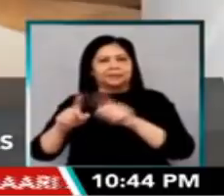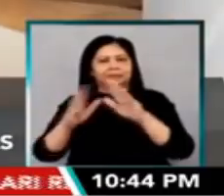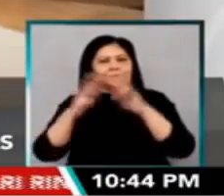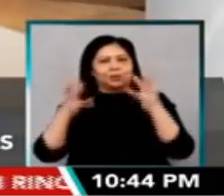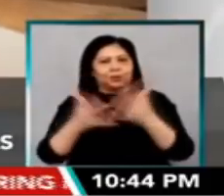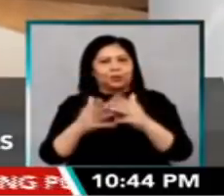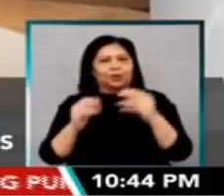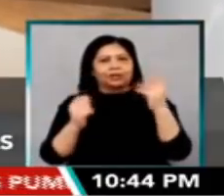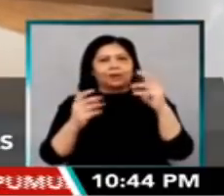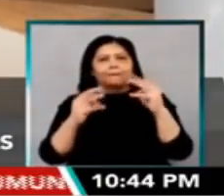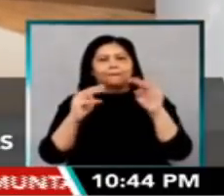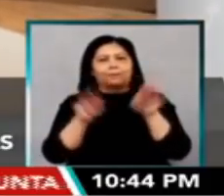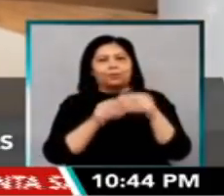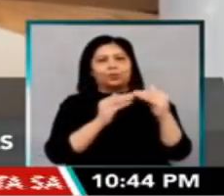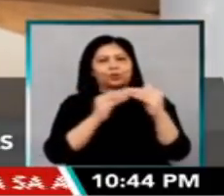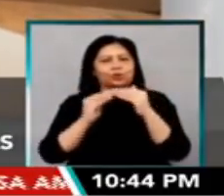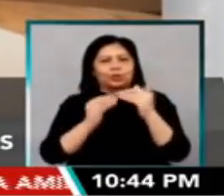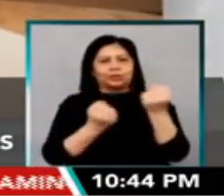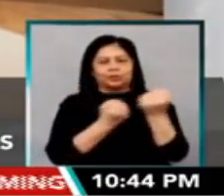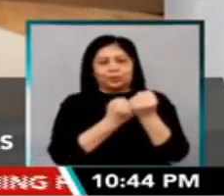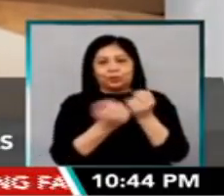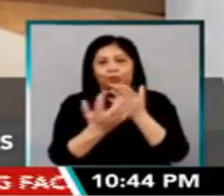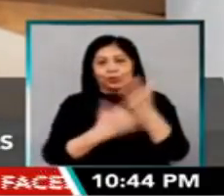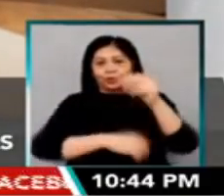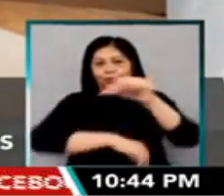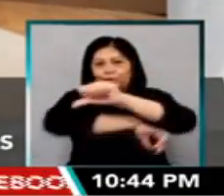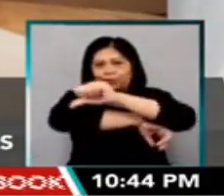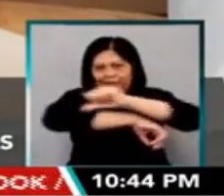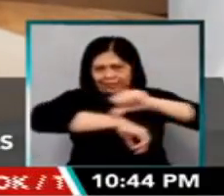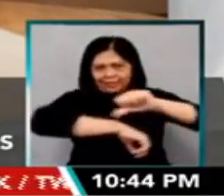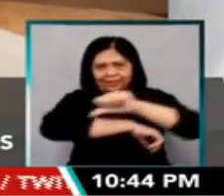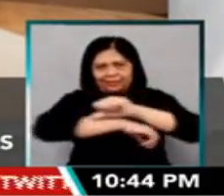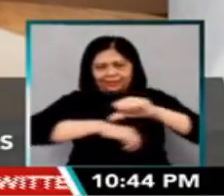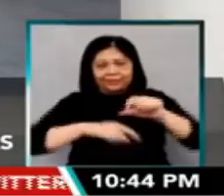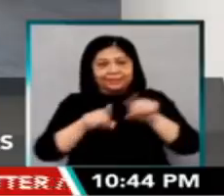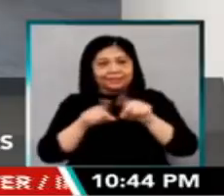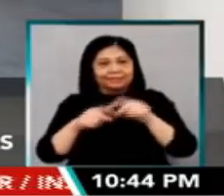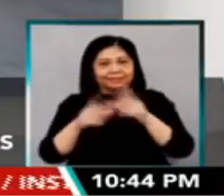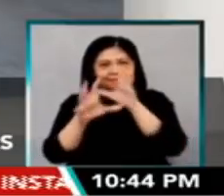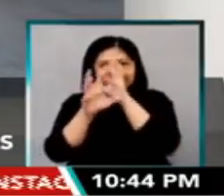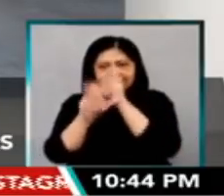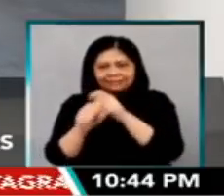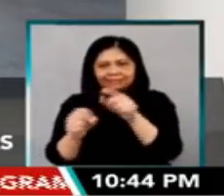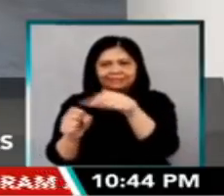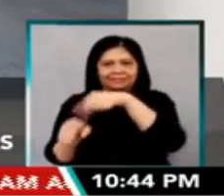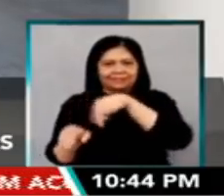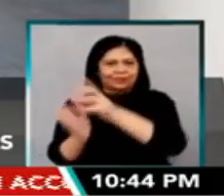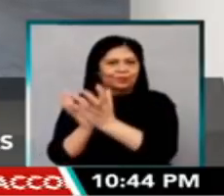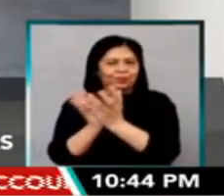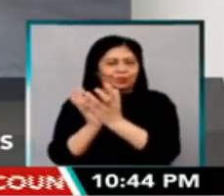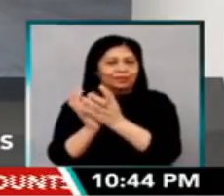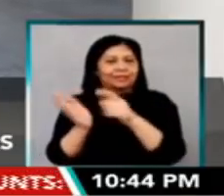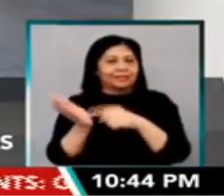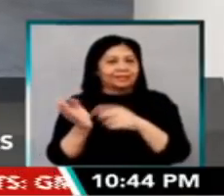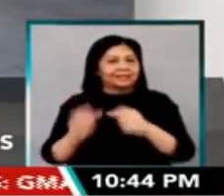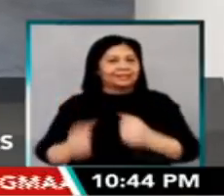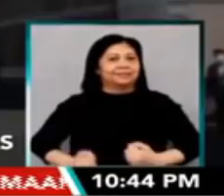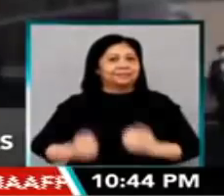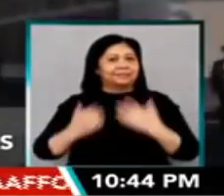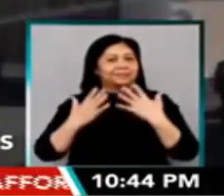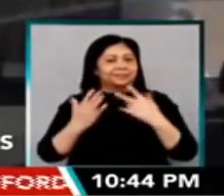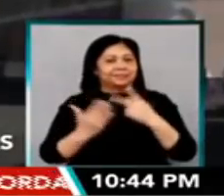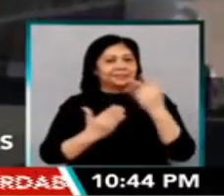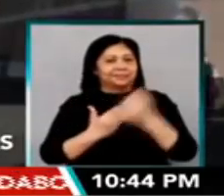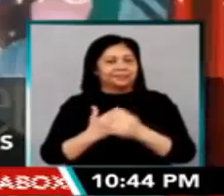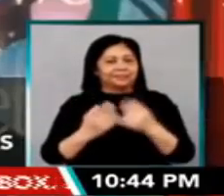support sa pamamagitan ng architecture. At bilang paghanga sa komunidad, ito ang kanilang inspirasyon sa proyektong isinali